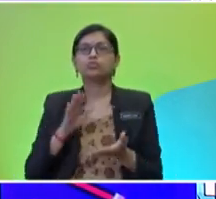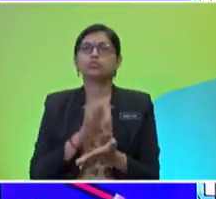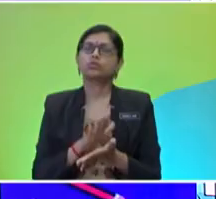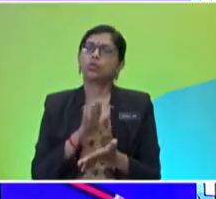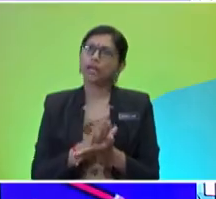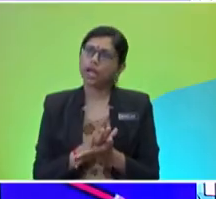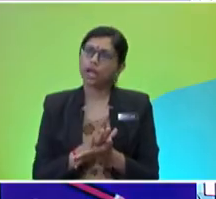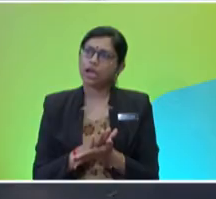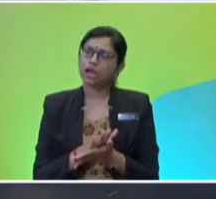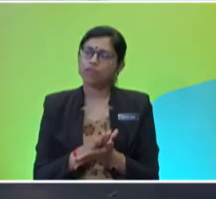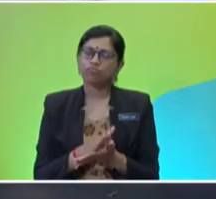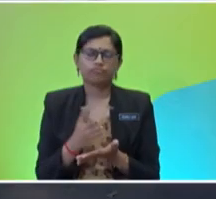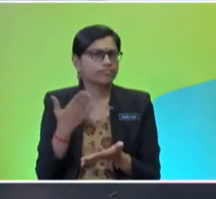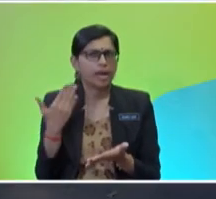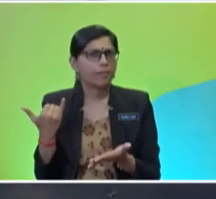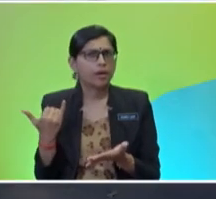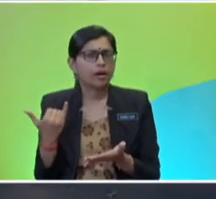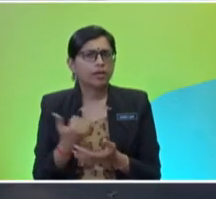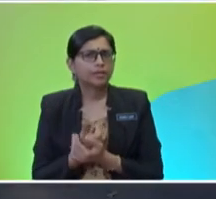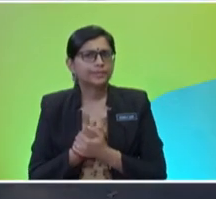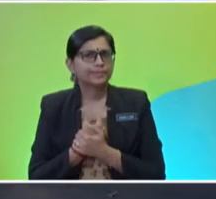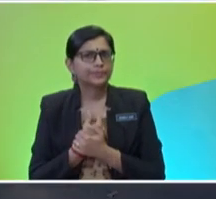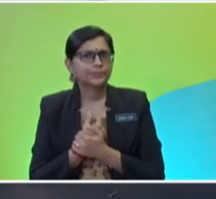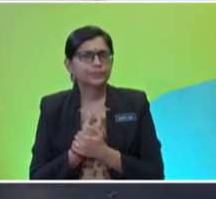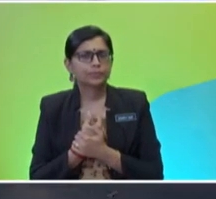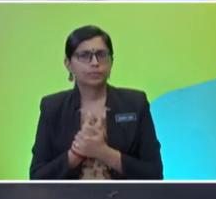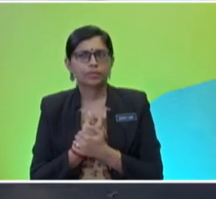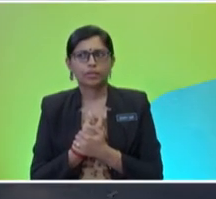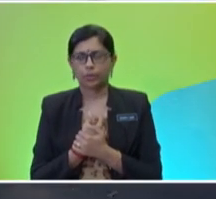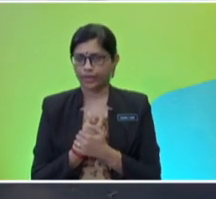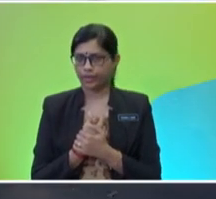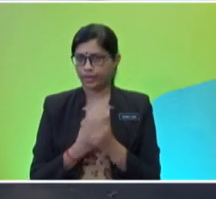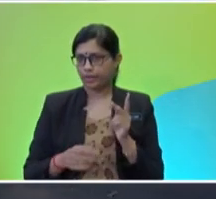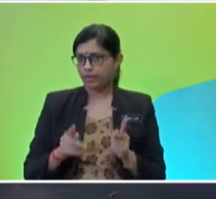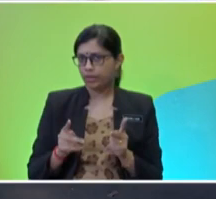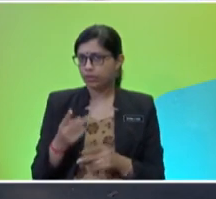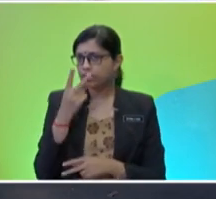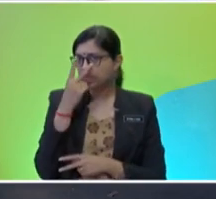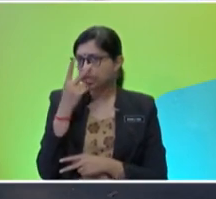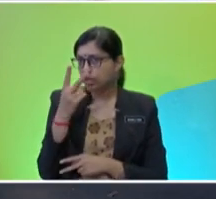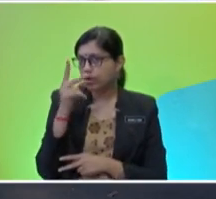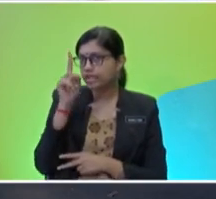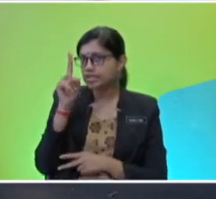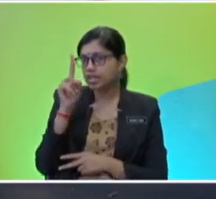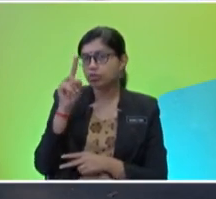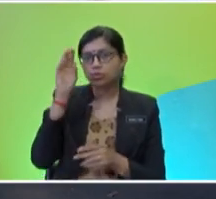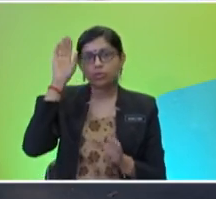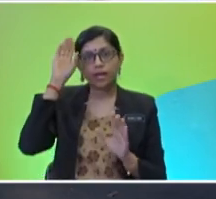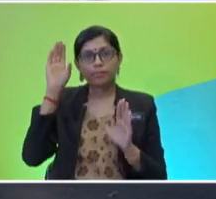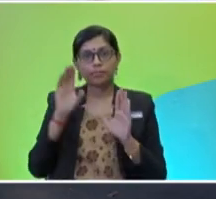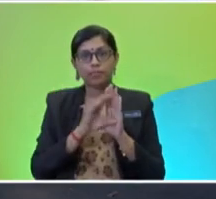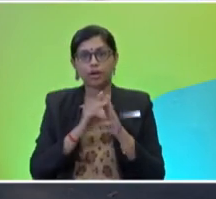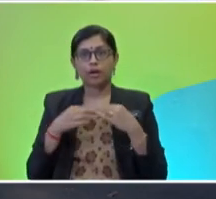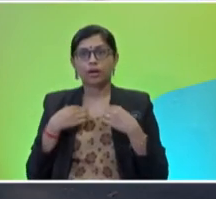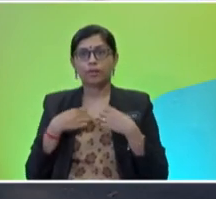cikgu kali ni? Okey, baiklah Akmal. Kalau tengok kat sini ada satu baju uniform ataupun seragam dekat